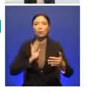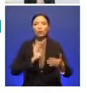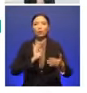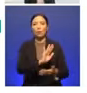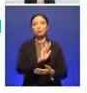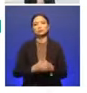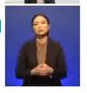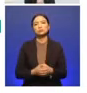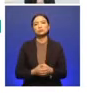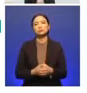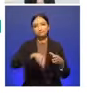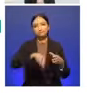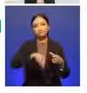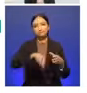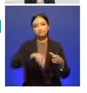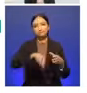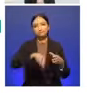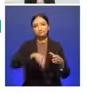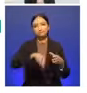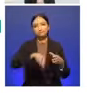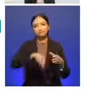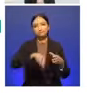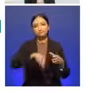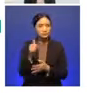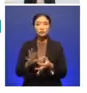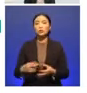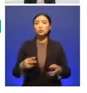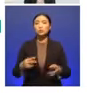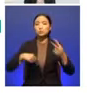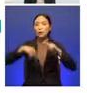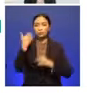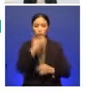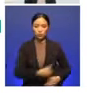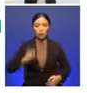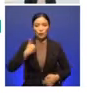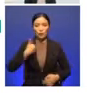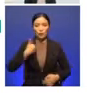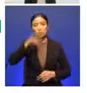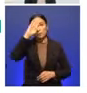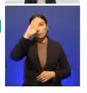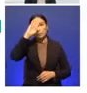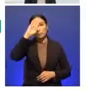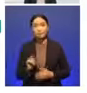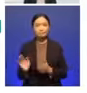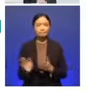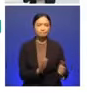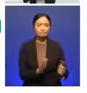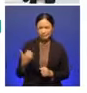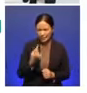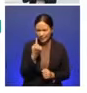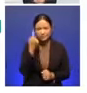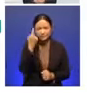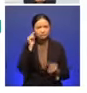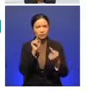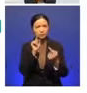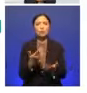ขอภาพต่อไปครับครับนอกจากนั้นมันยังมีบางอย่างที่เราอาจจะนึกไม่ถึงนะครับนั่นก็คือถ้าเราลองมาดูภาระค่